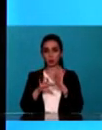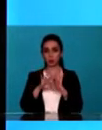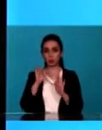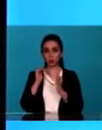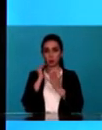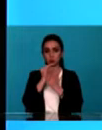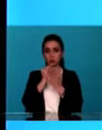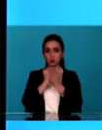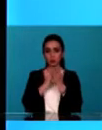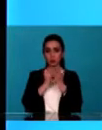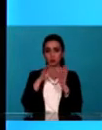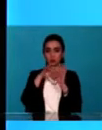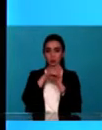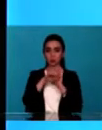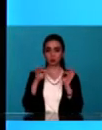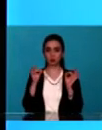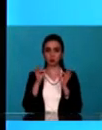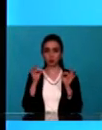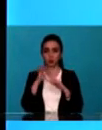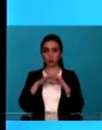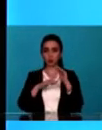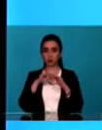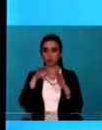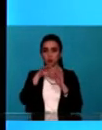есть вручную ввести уже ничего невозможно.